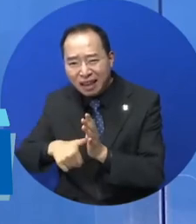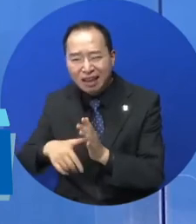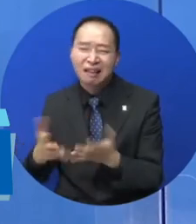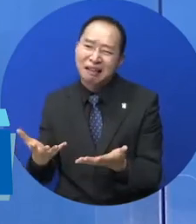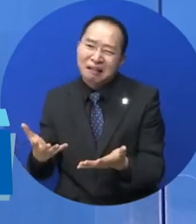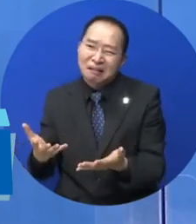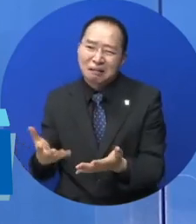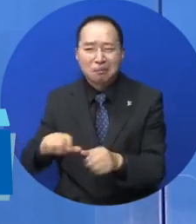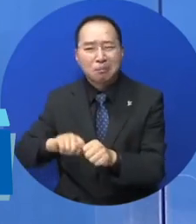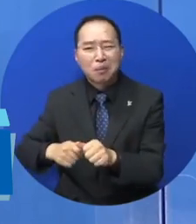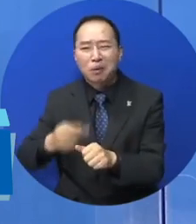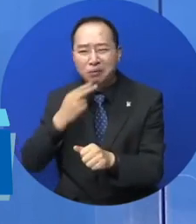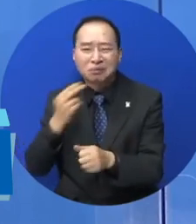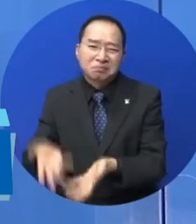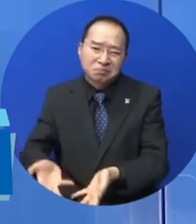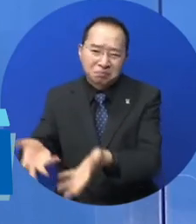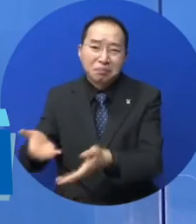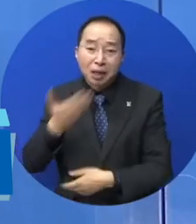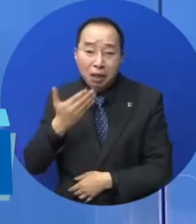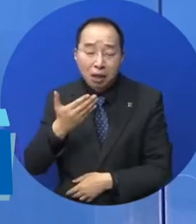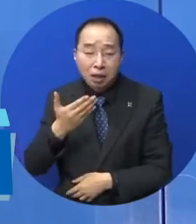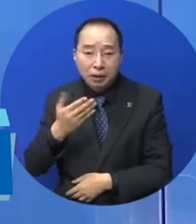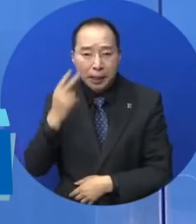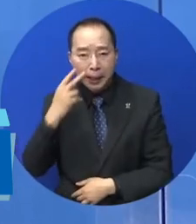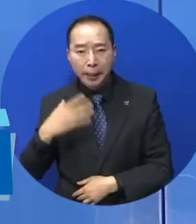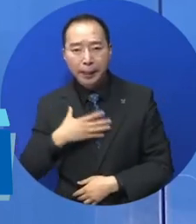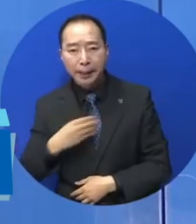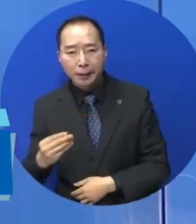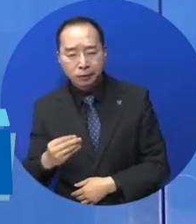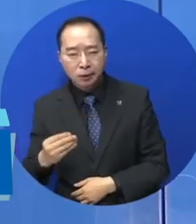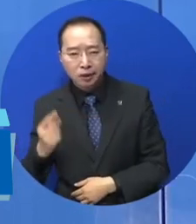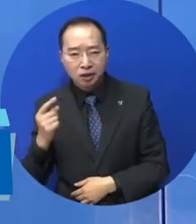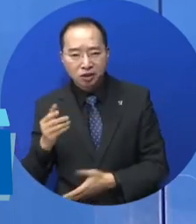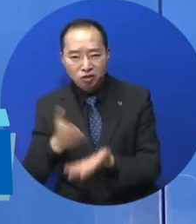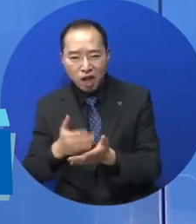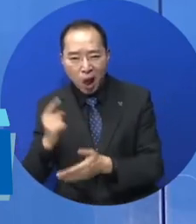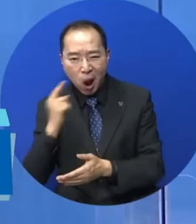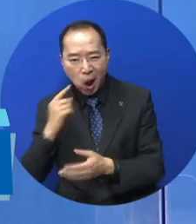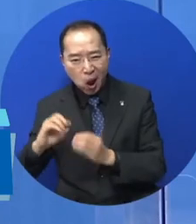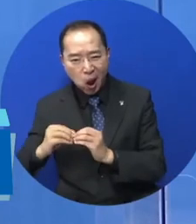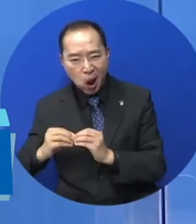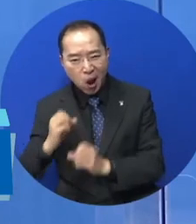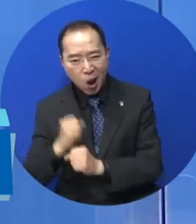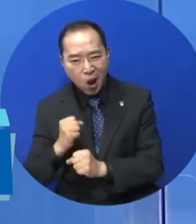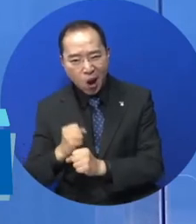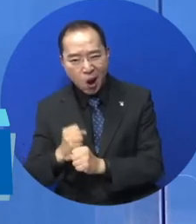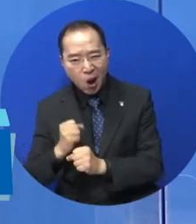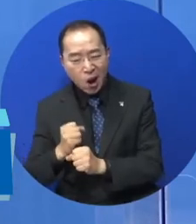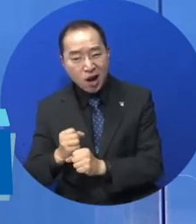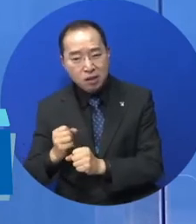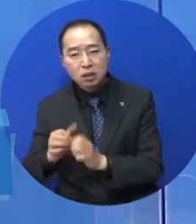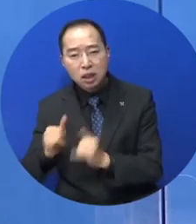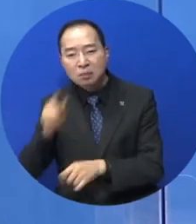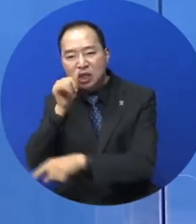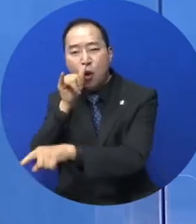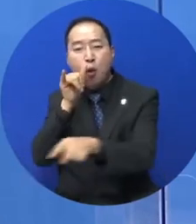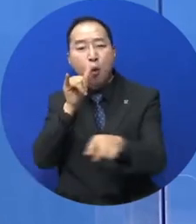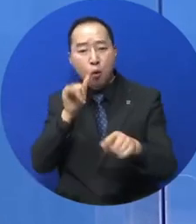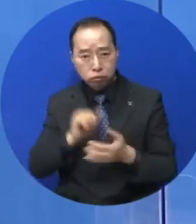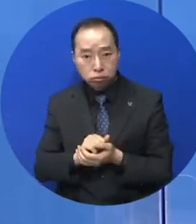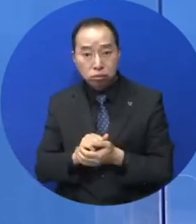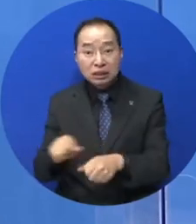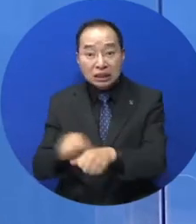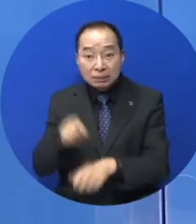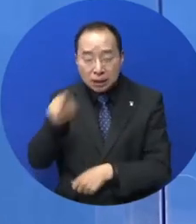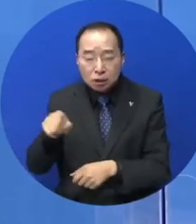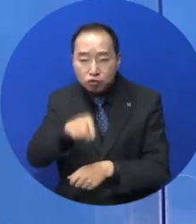가능한데 고의적이고 악의적으로 가짜뉴스를 배포하는 그러한 뉴스 생산자들이 있습니다. 특히